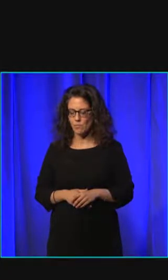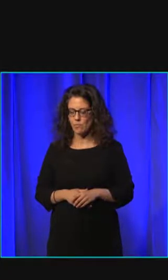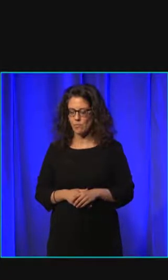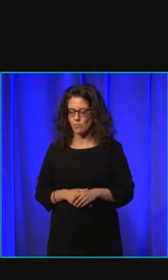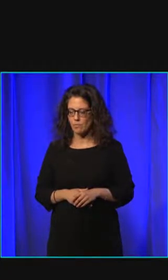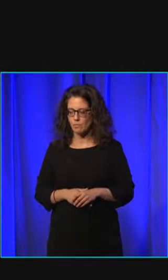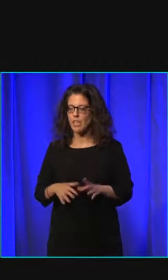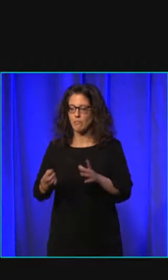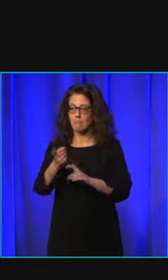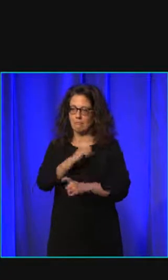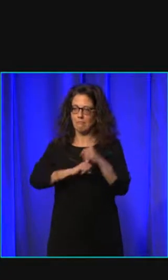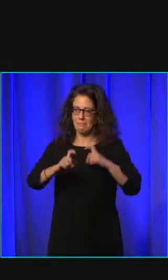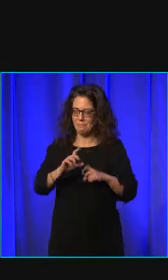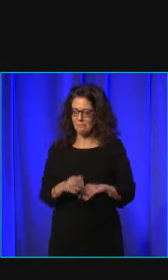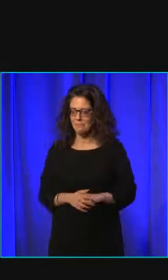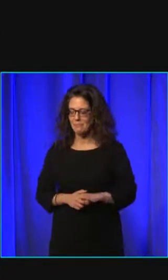On va refaire.